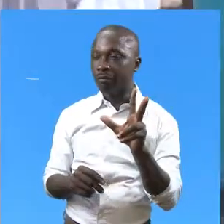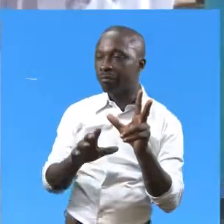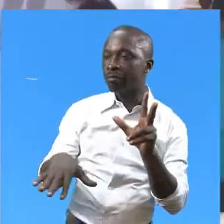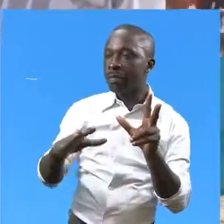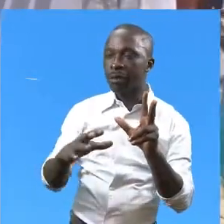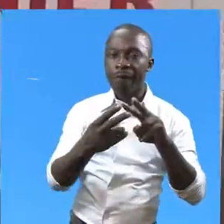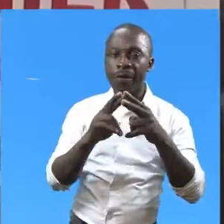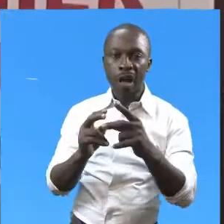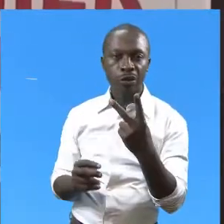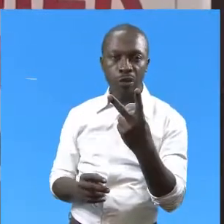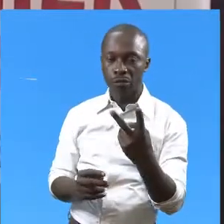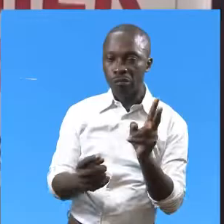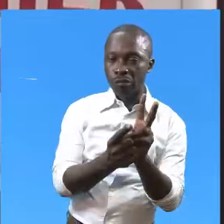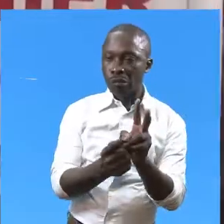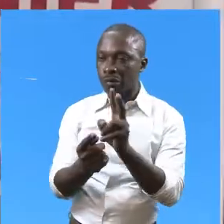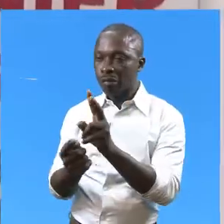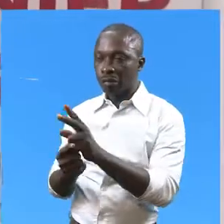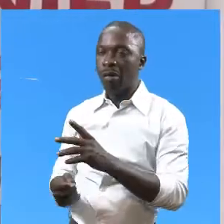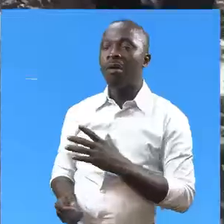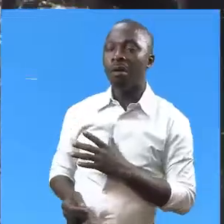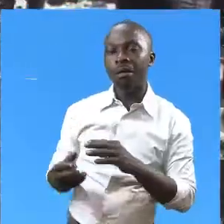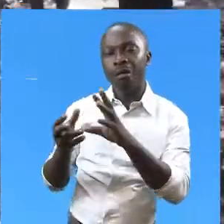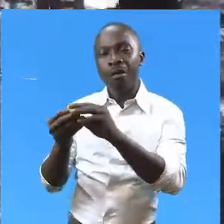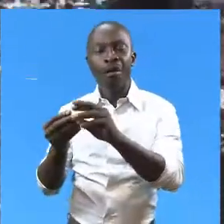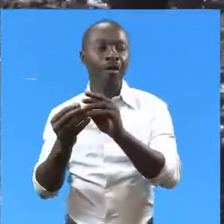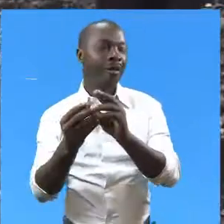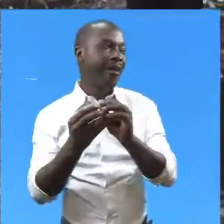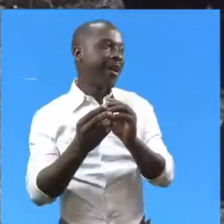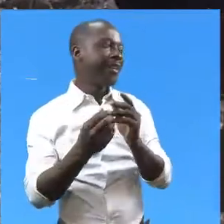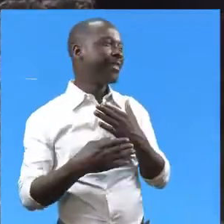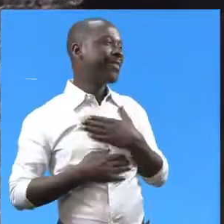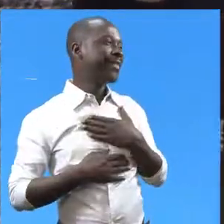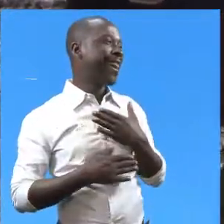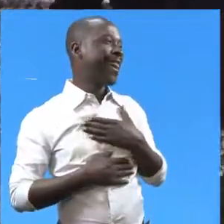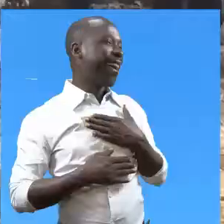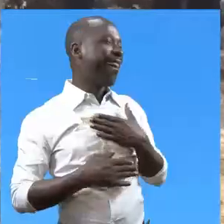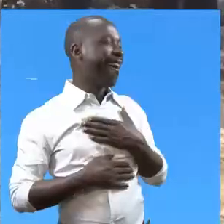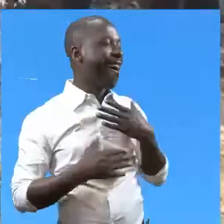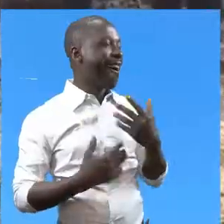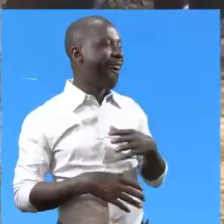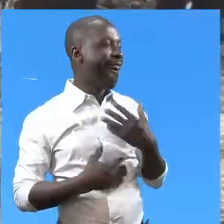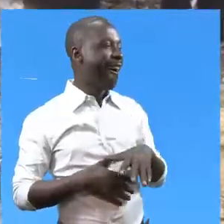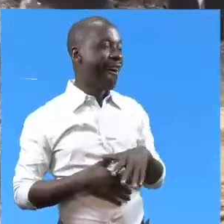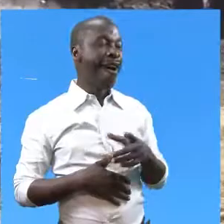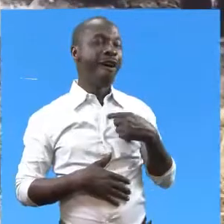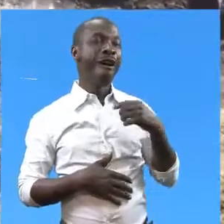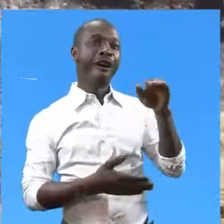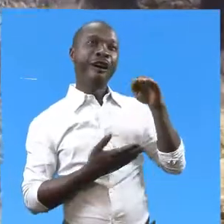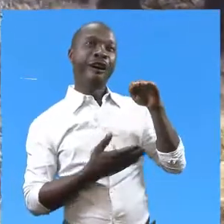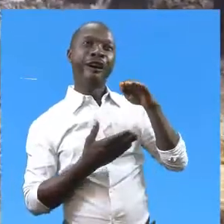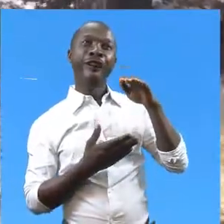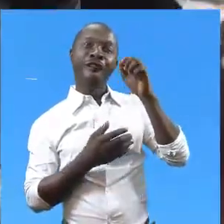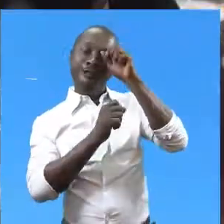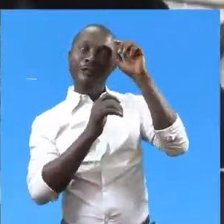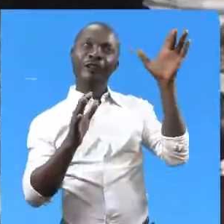les jeunes des deux villages pionniers du PTS qui disent toute leur satisfaction, non sans ambitionner